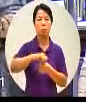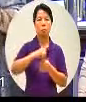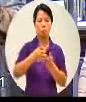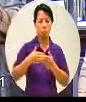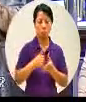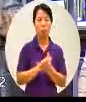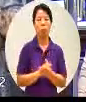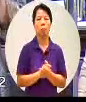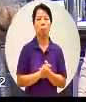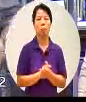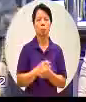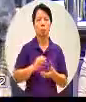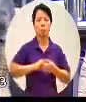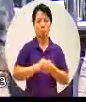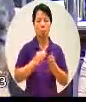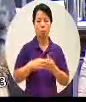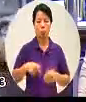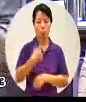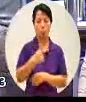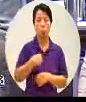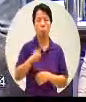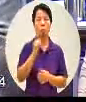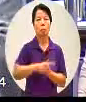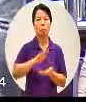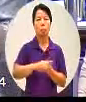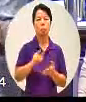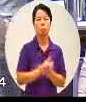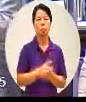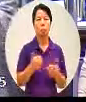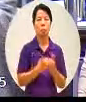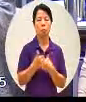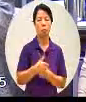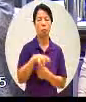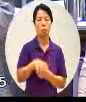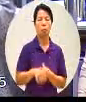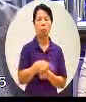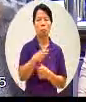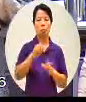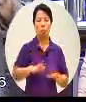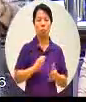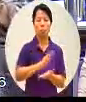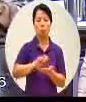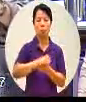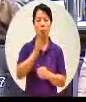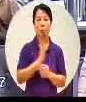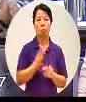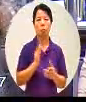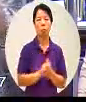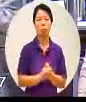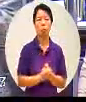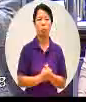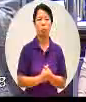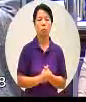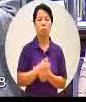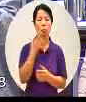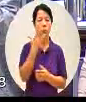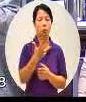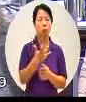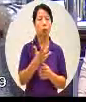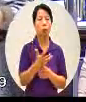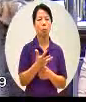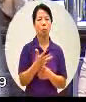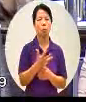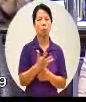加，啊，这个部分一定要较紧处理，啊，甲局长报告，起码拢在处理中，啊，这处理新八个月我感觉